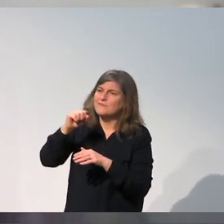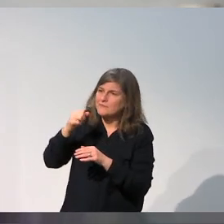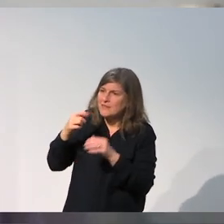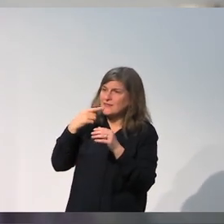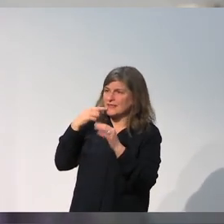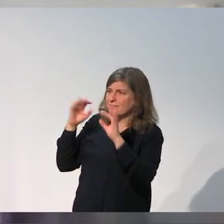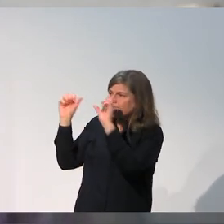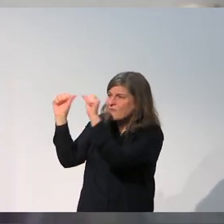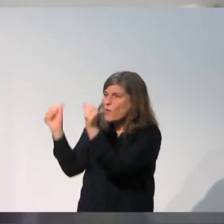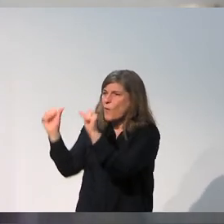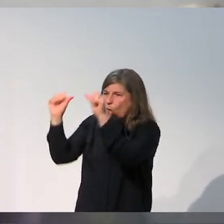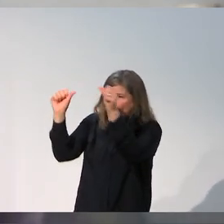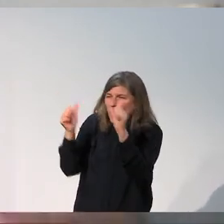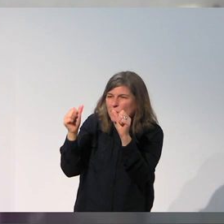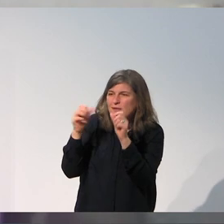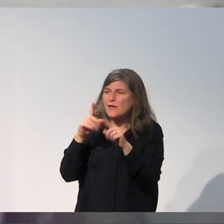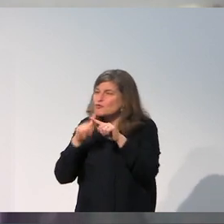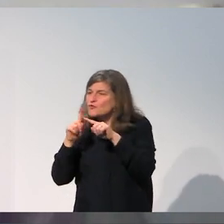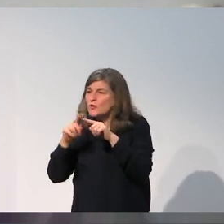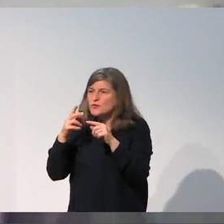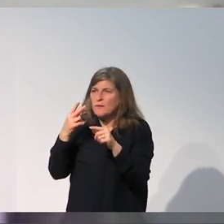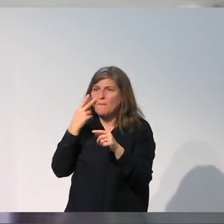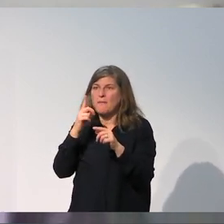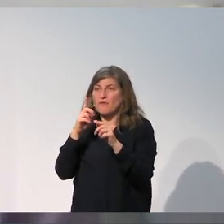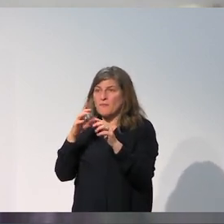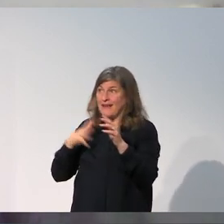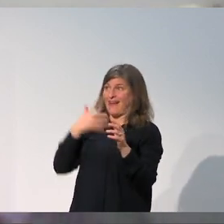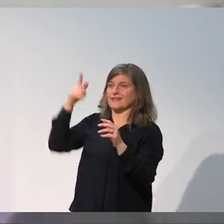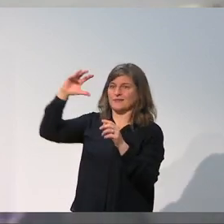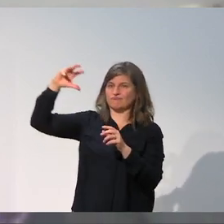donc saisir peut-être des nuances de choses qu'on n'avait pas vues dans